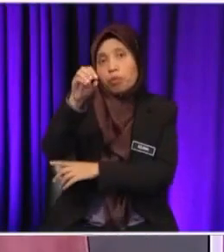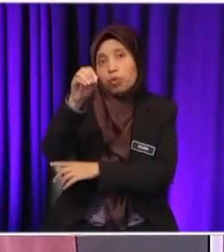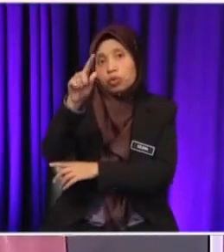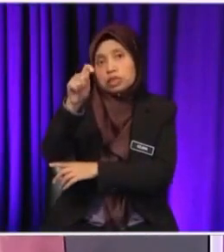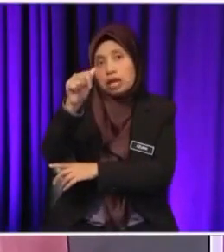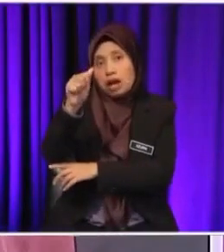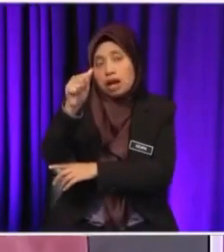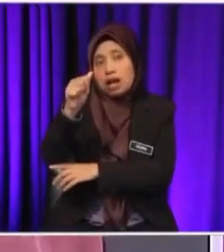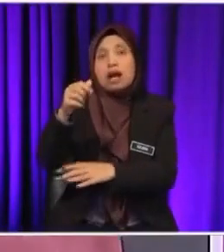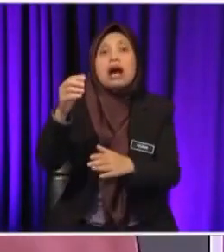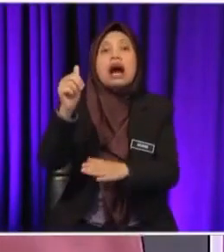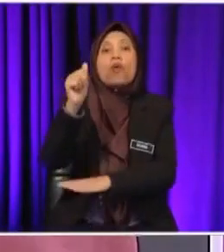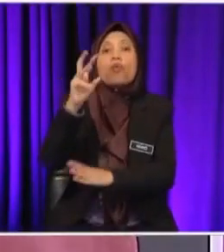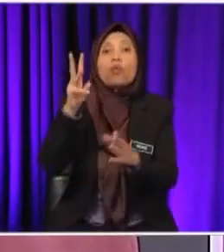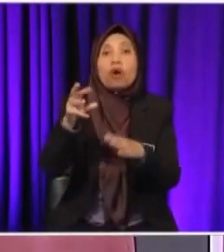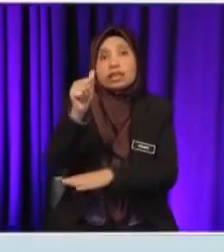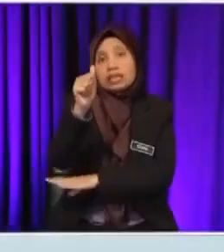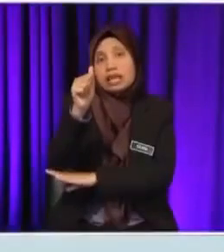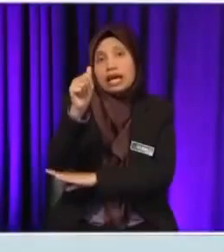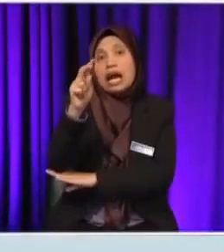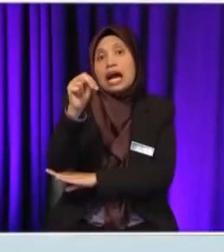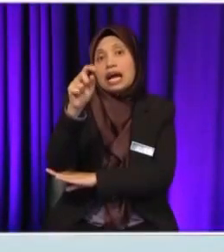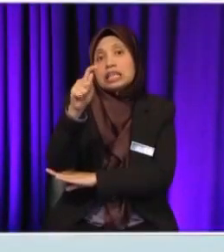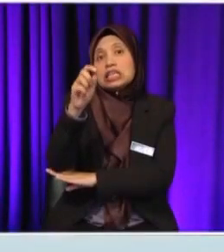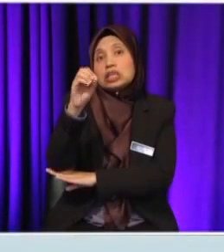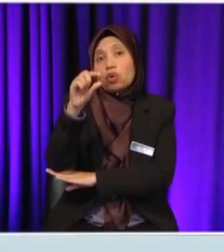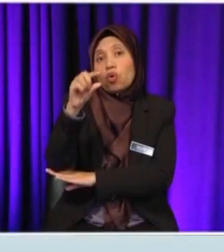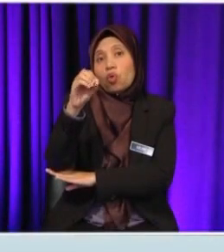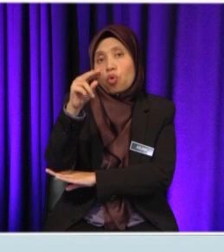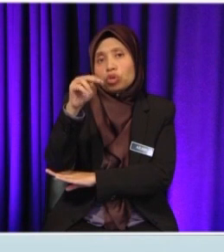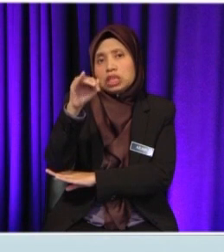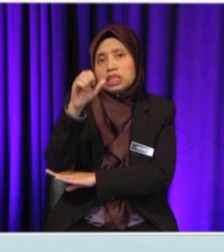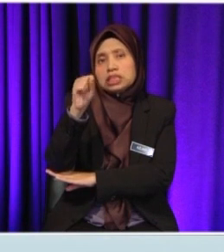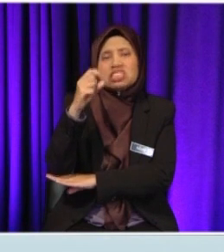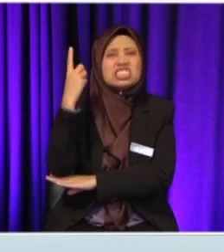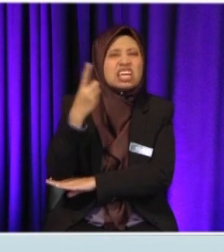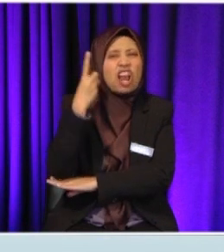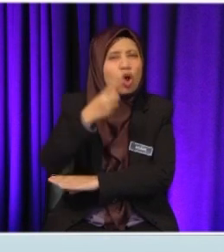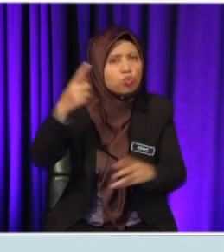watak antagonis. Iaitu watak utama yang menimbulkan konflik dan